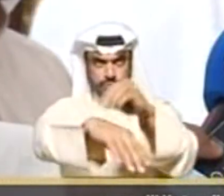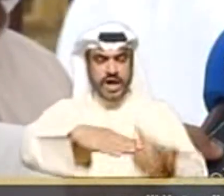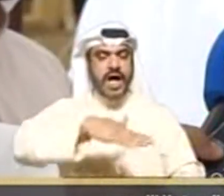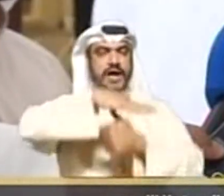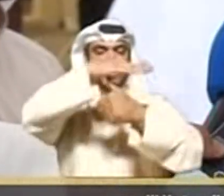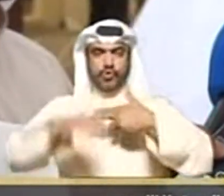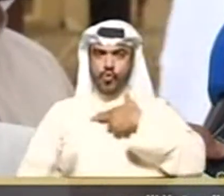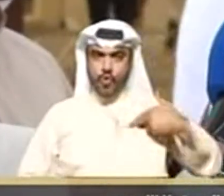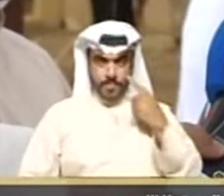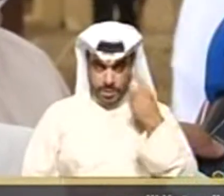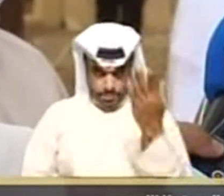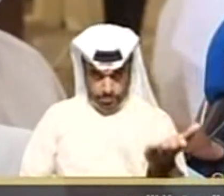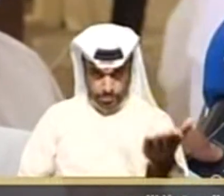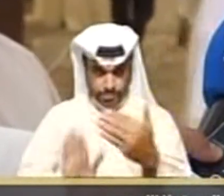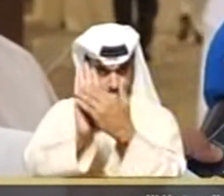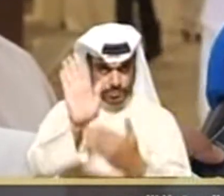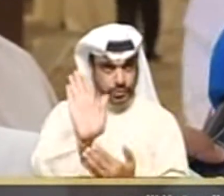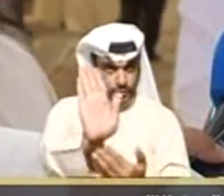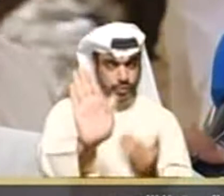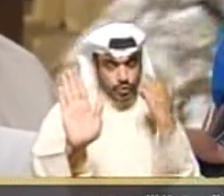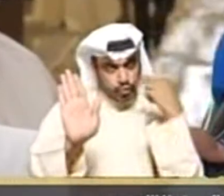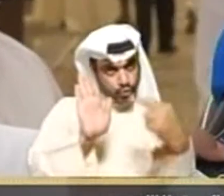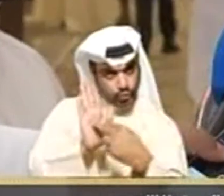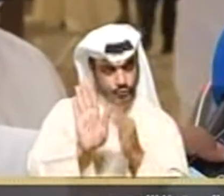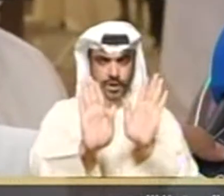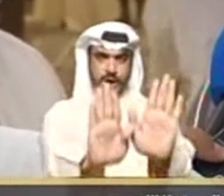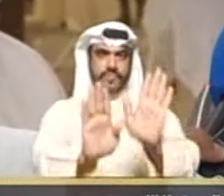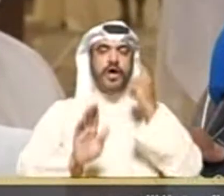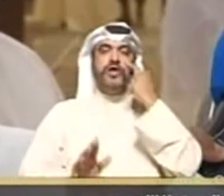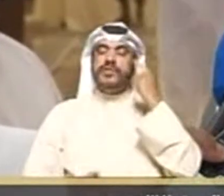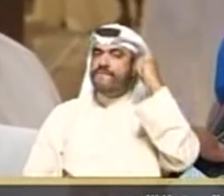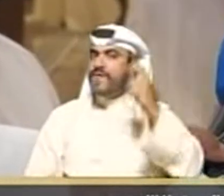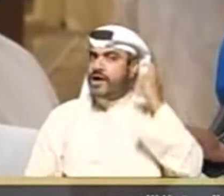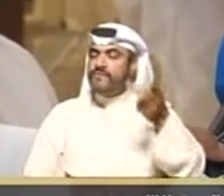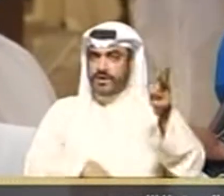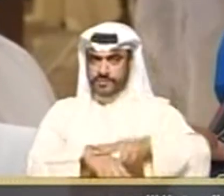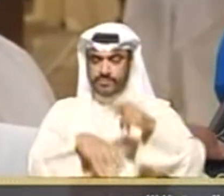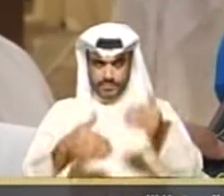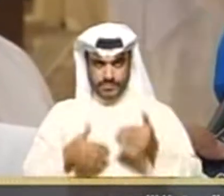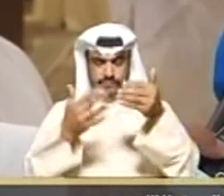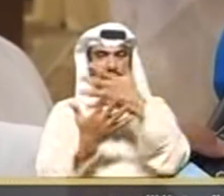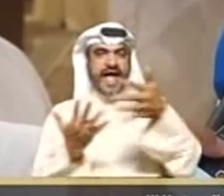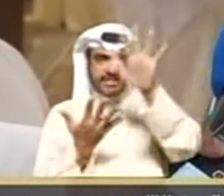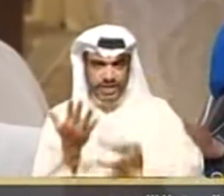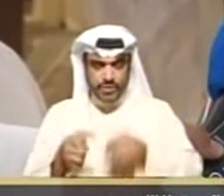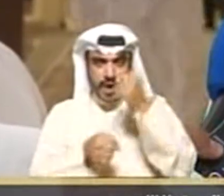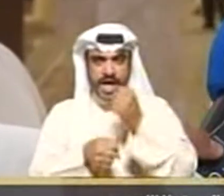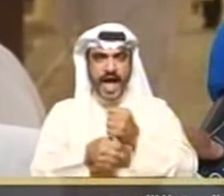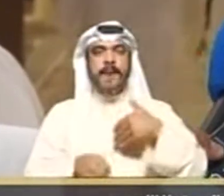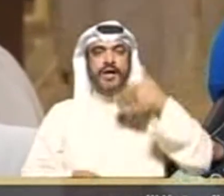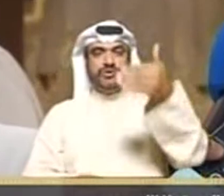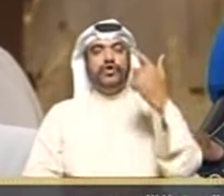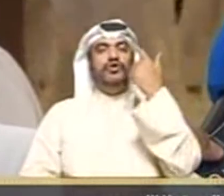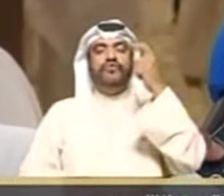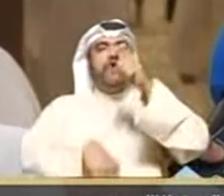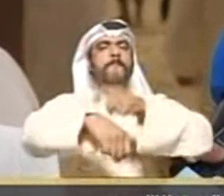مجلس الوزراء وفق الإجراءات اللائحية المعمول بها، وسيدرج في على جدول أعمال الجلسة القادمة